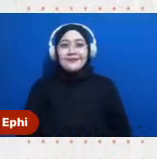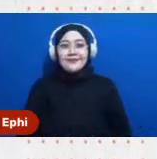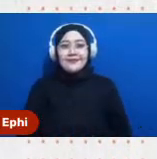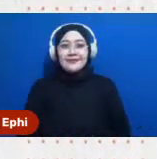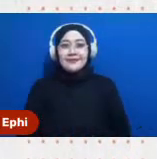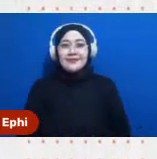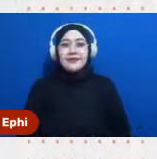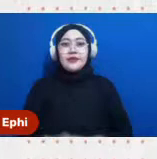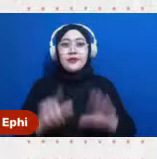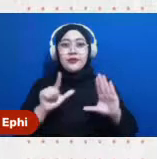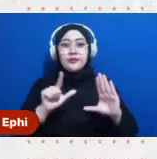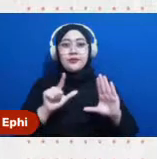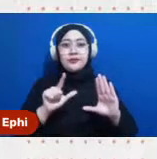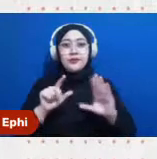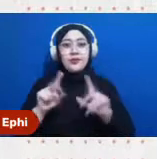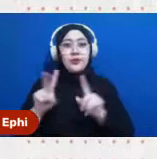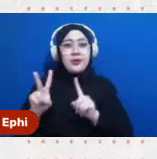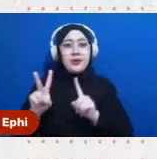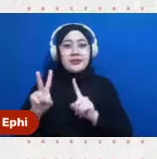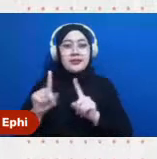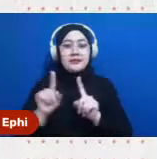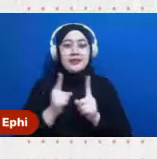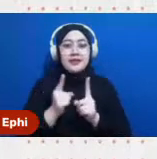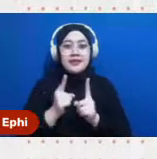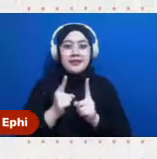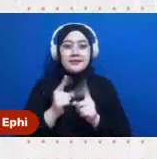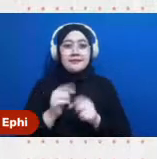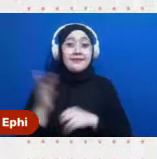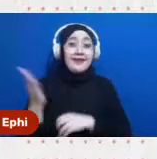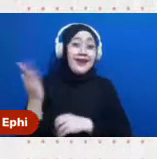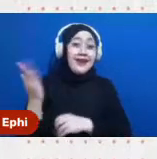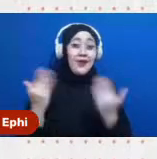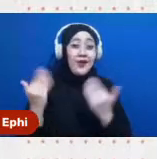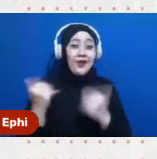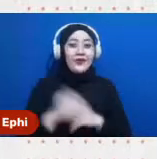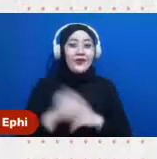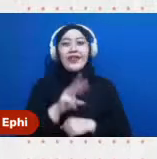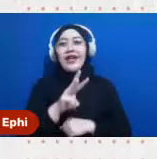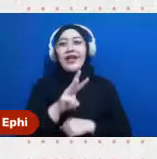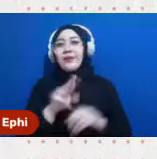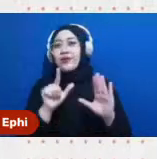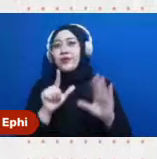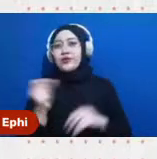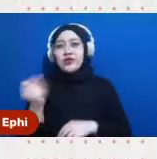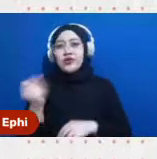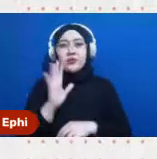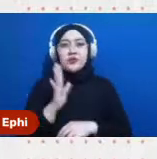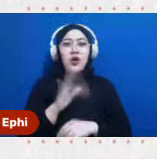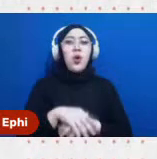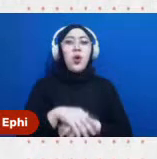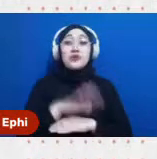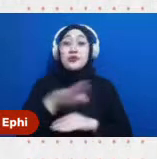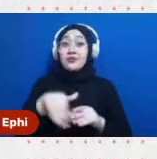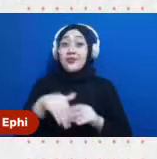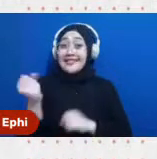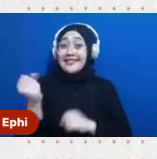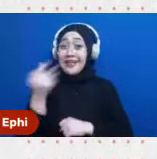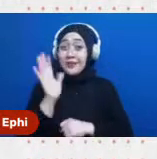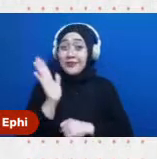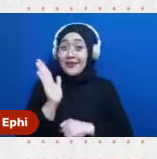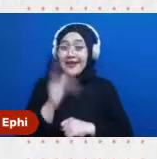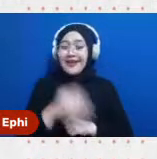13, 12, 11. Yuk, 37 yang sudah menjawab. Oh, berarti sudah semuanya menjawab ya. Ah, 38. Oke.